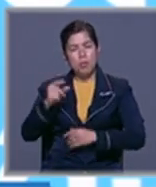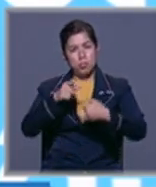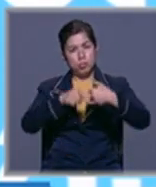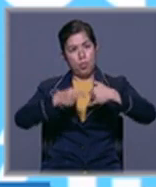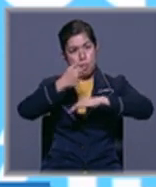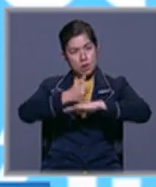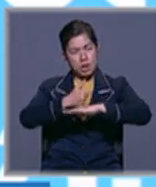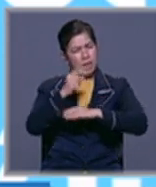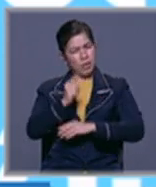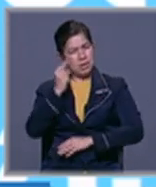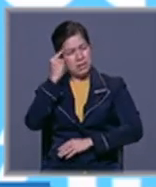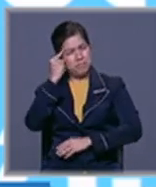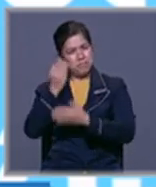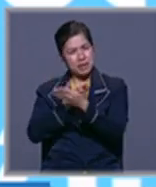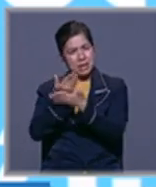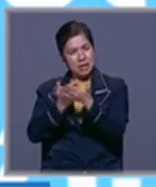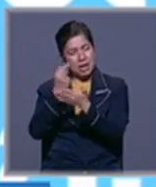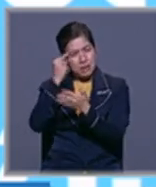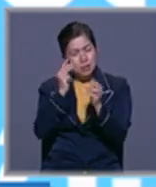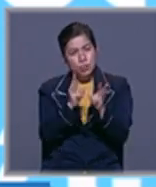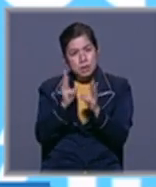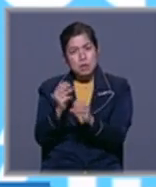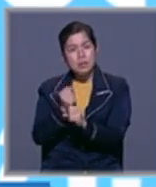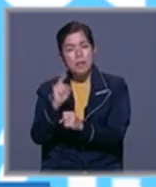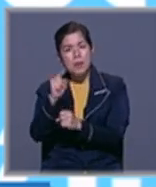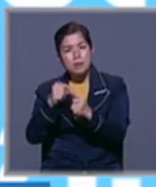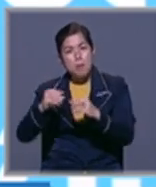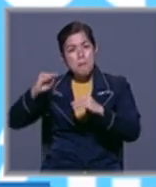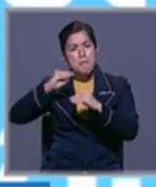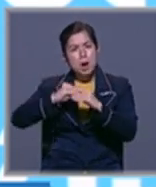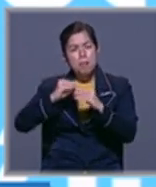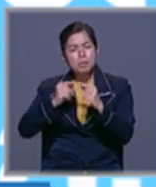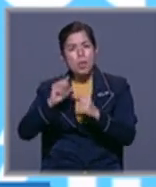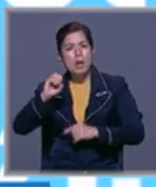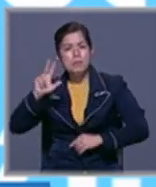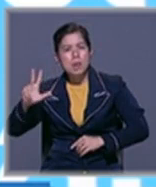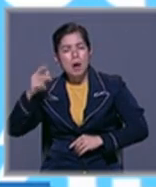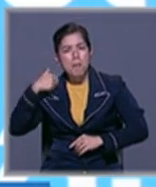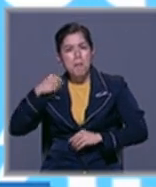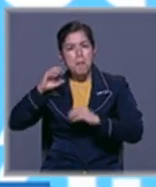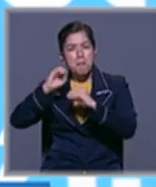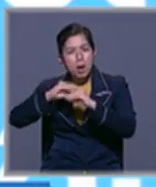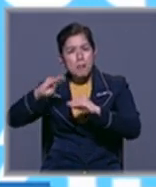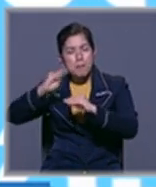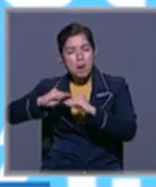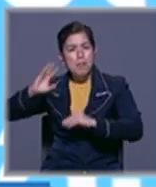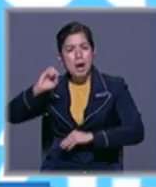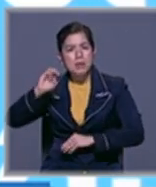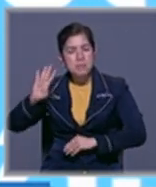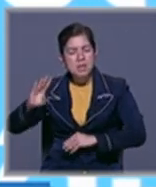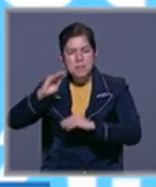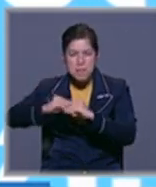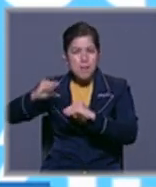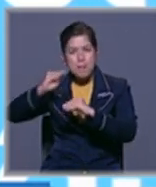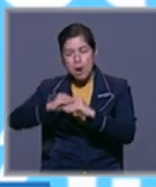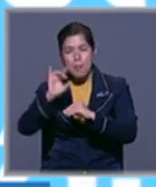ย์ต้องคิดทำอย่างไรจะเป็น53เป็น54เป็น100